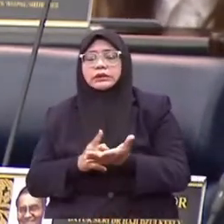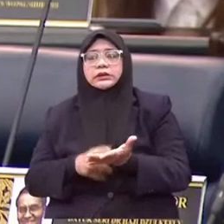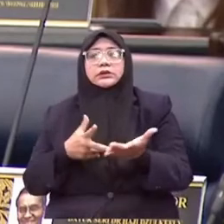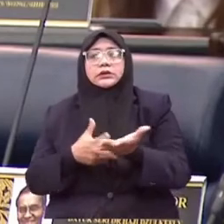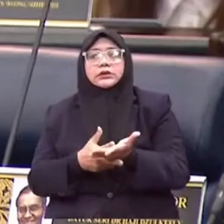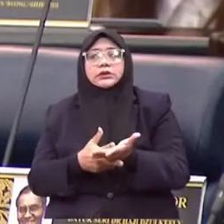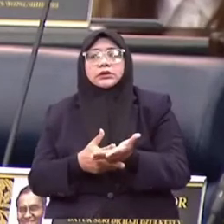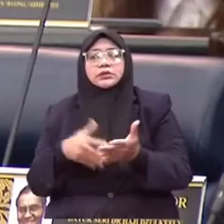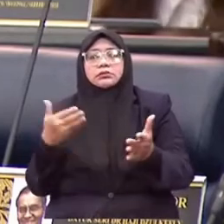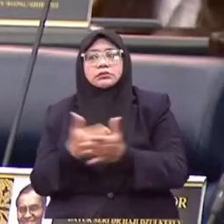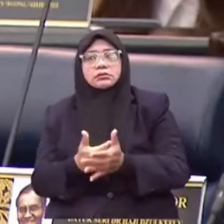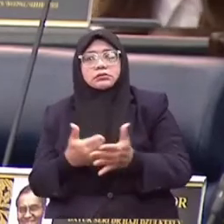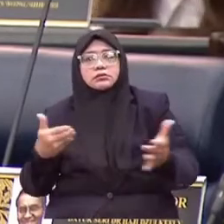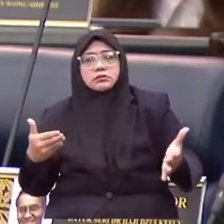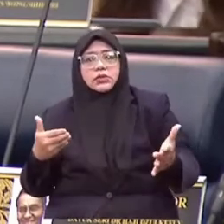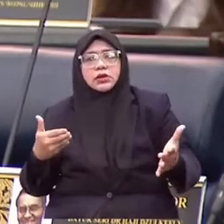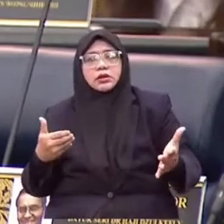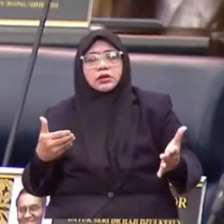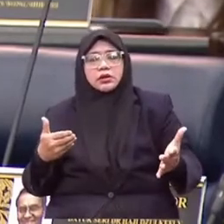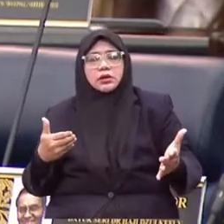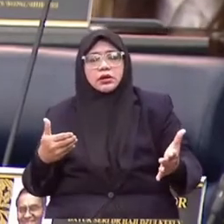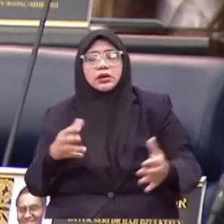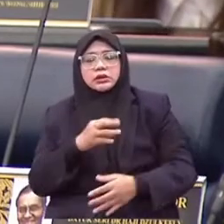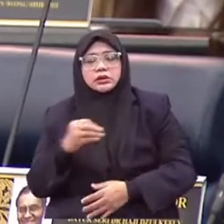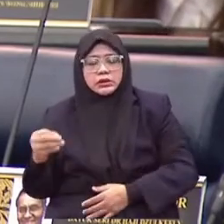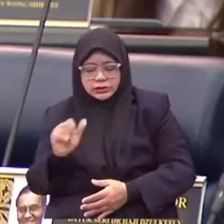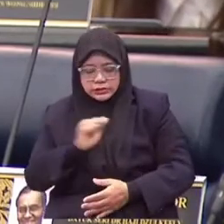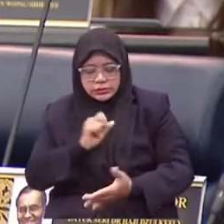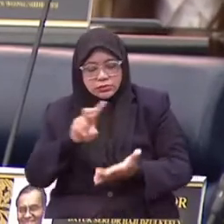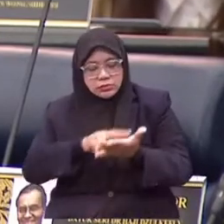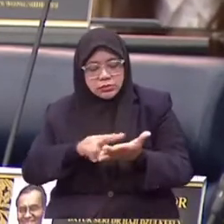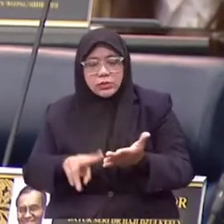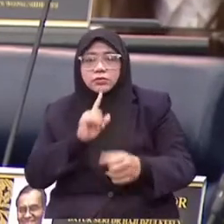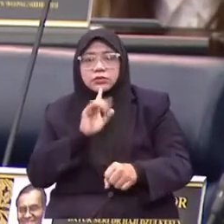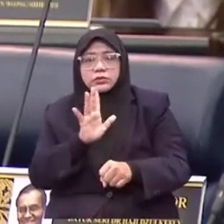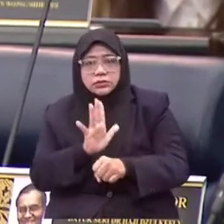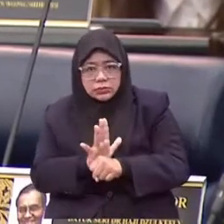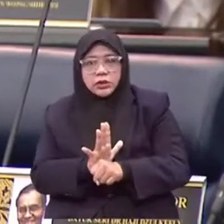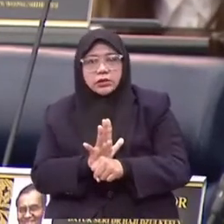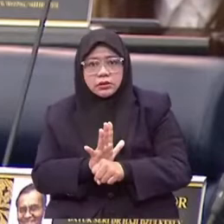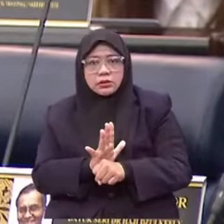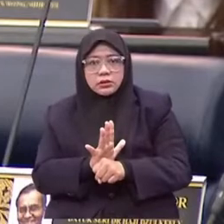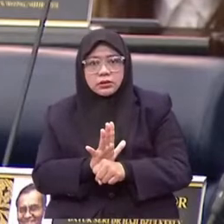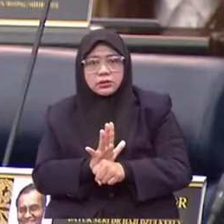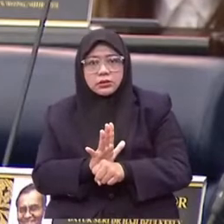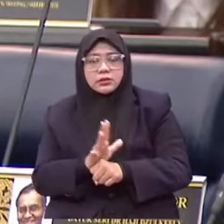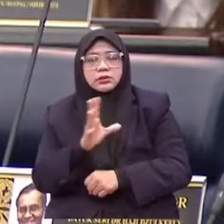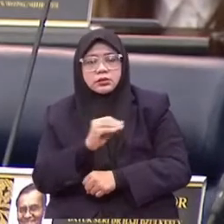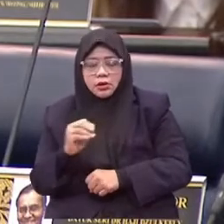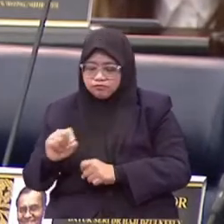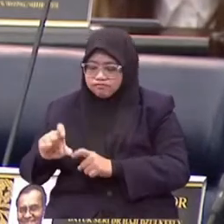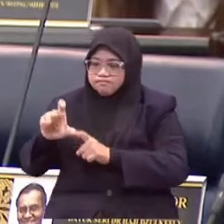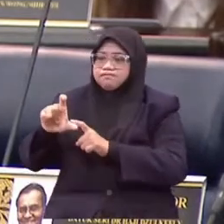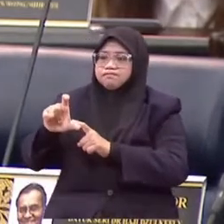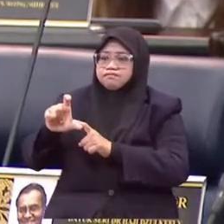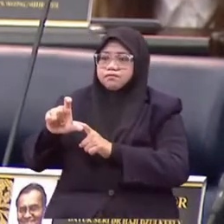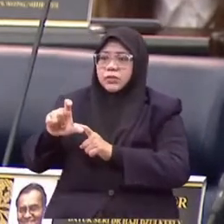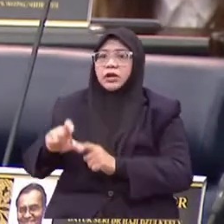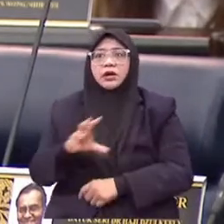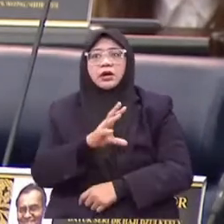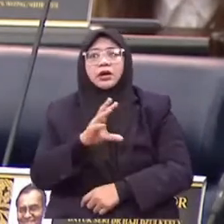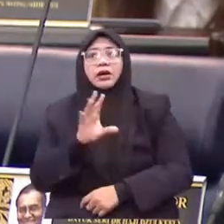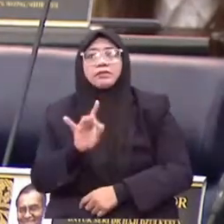semula sebelum langkah Saya telah sendiri pace pejantan konsesi sendiri begitu tebal 8 cm